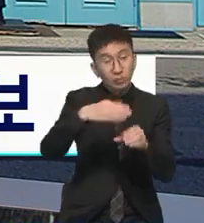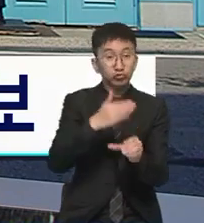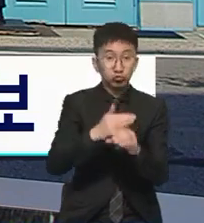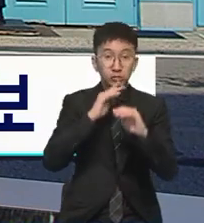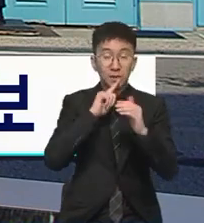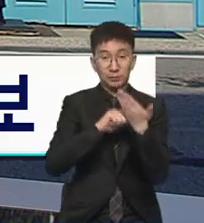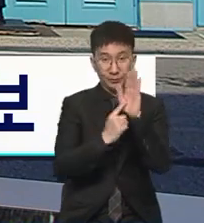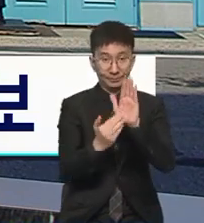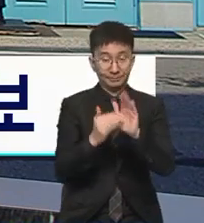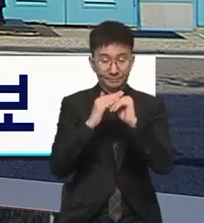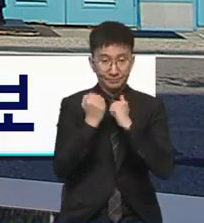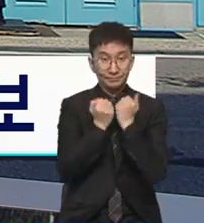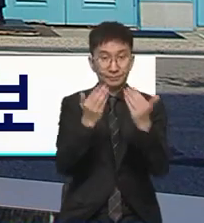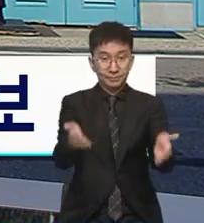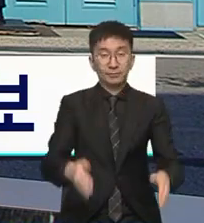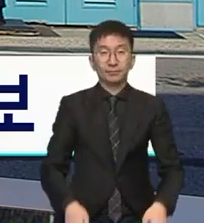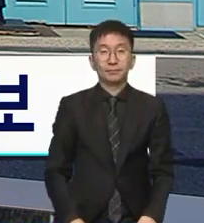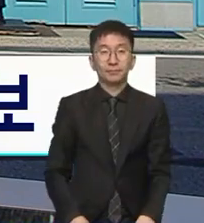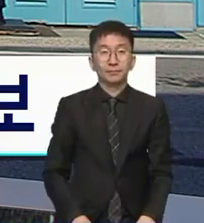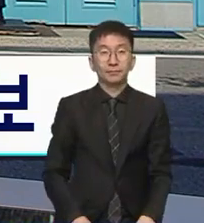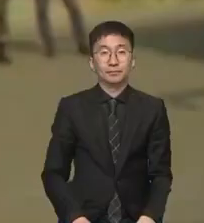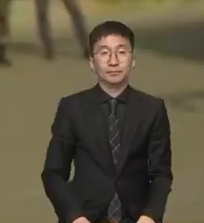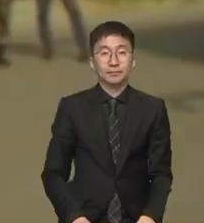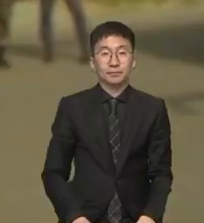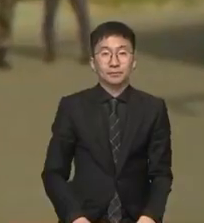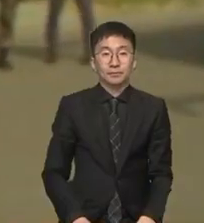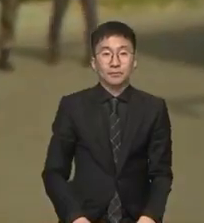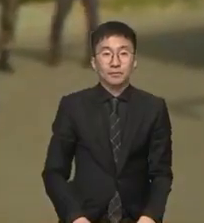있다고 밝혔습니다. 김하영 기자입니다.